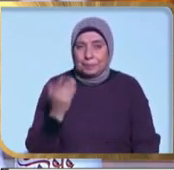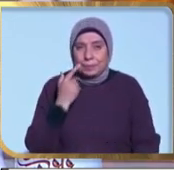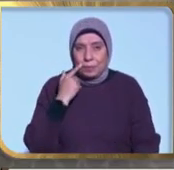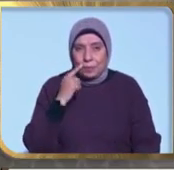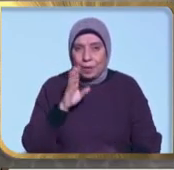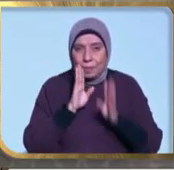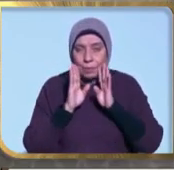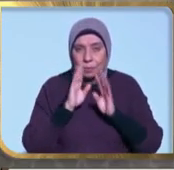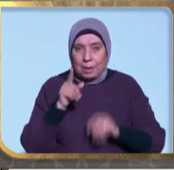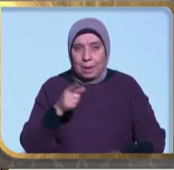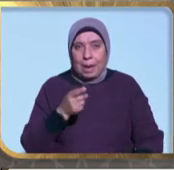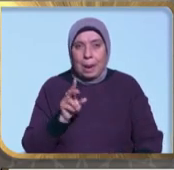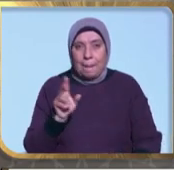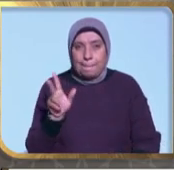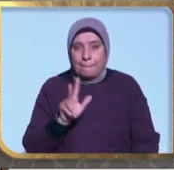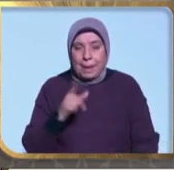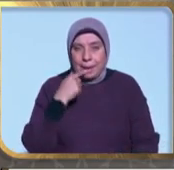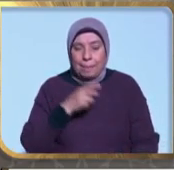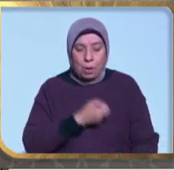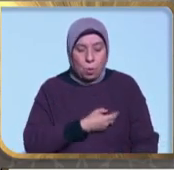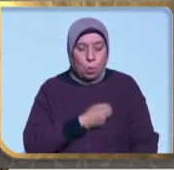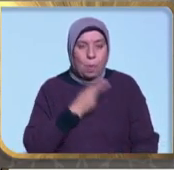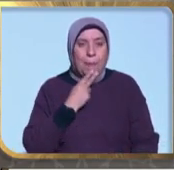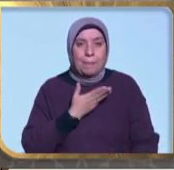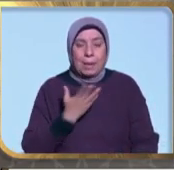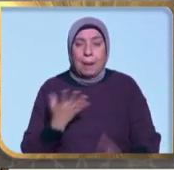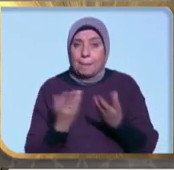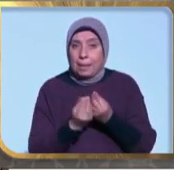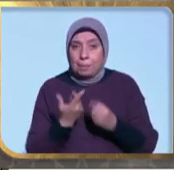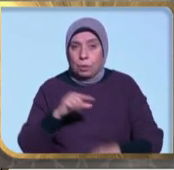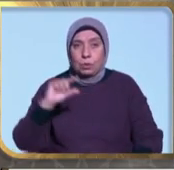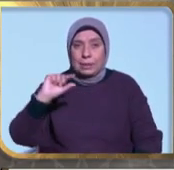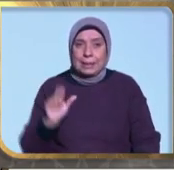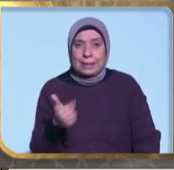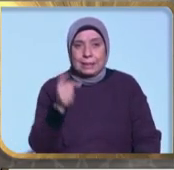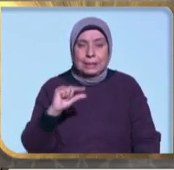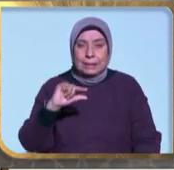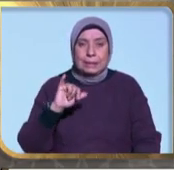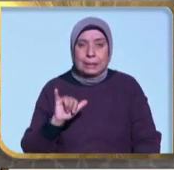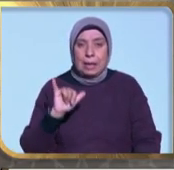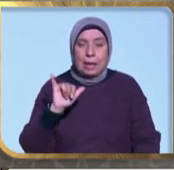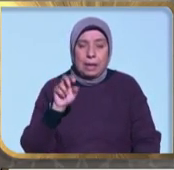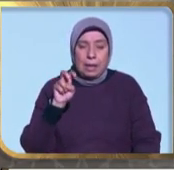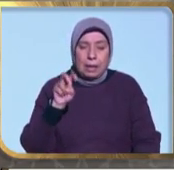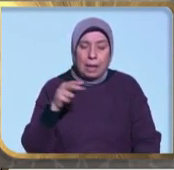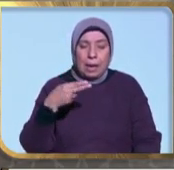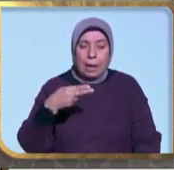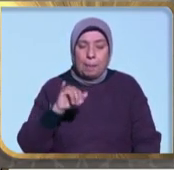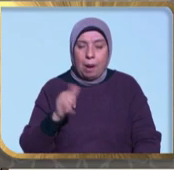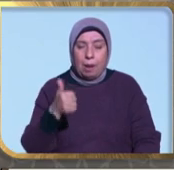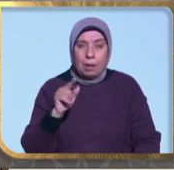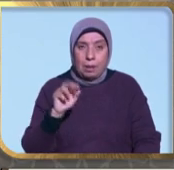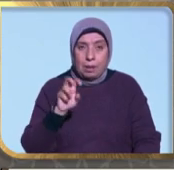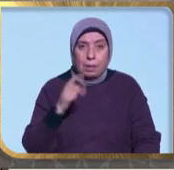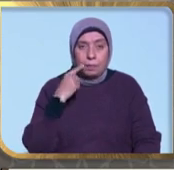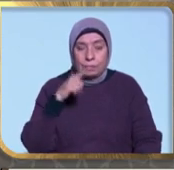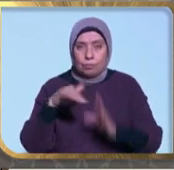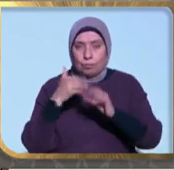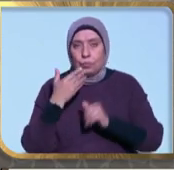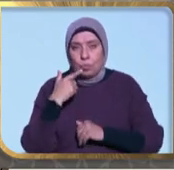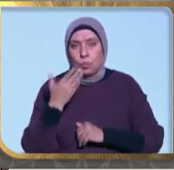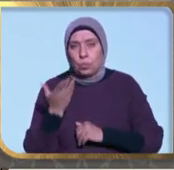الرسميه برنامج قلوب عامره مع الدكتوره ناديه عماره ده اسم صفحتنا بنستقبل عليها الاسئله بنرد في